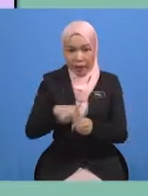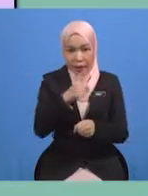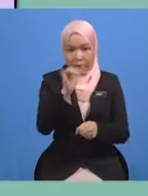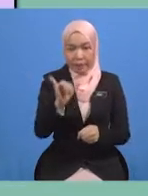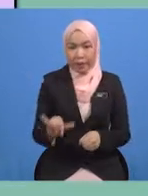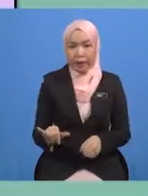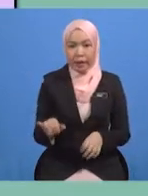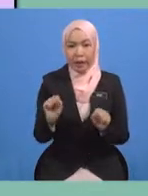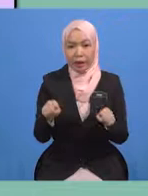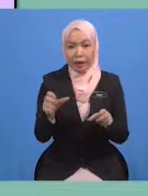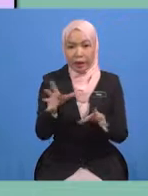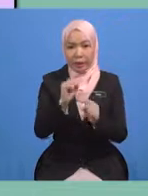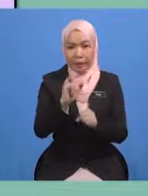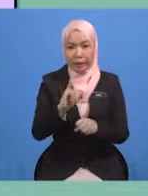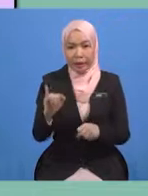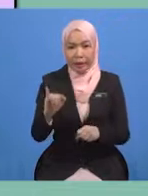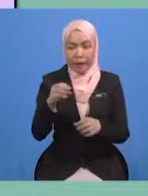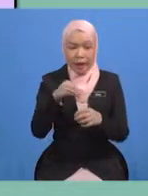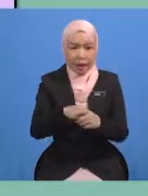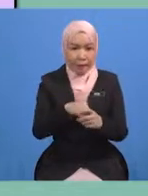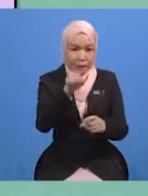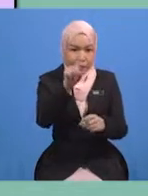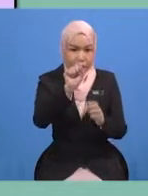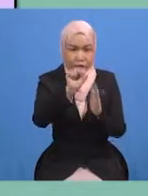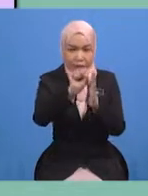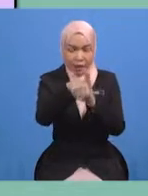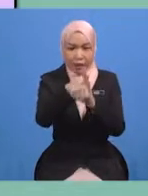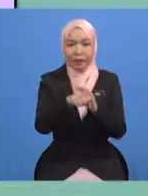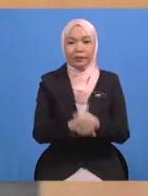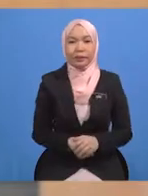lengkap yang dijana dalam satu saat.